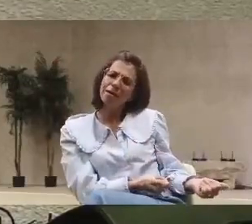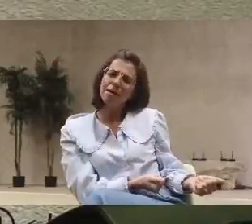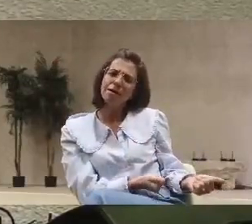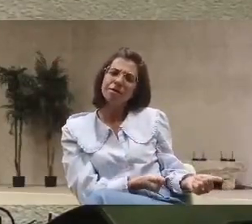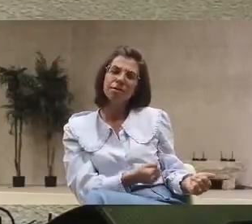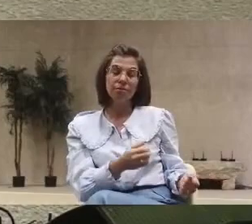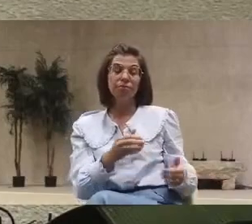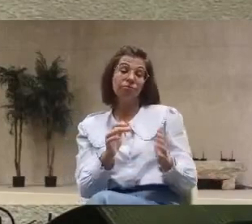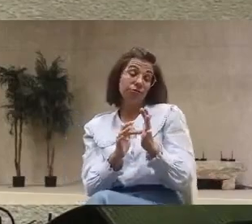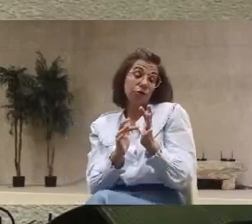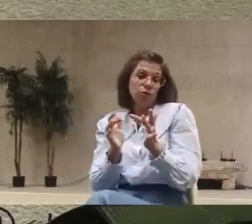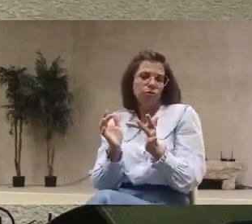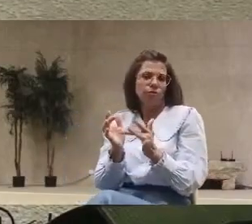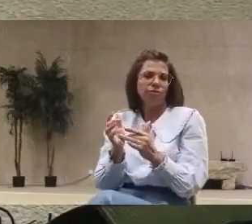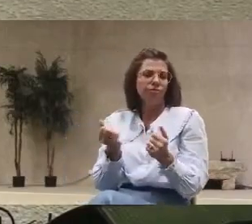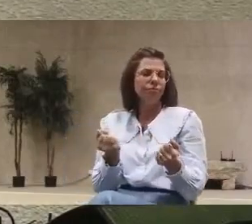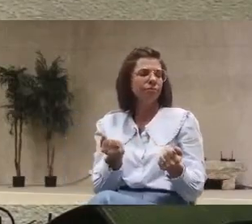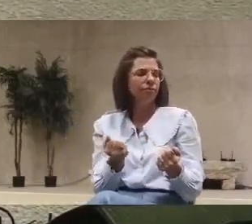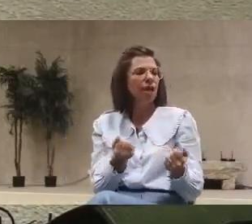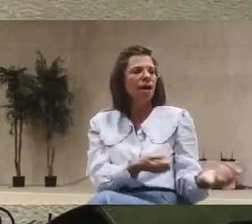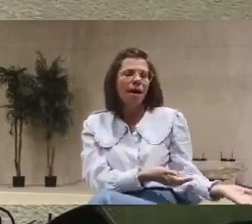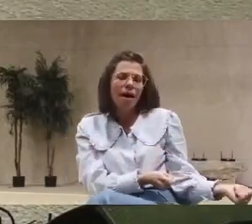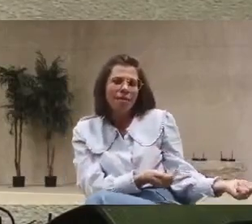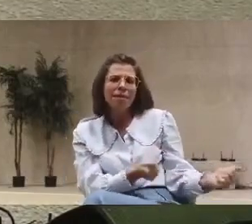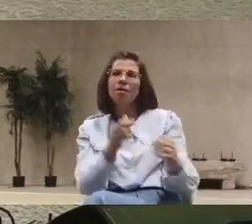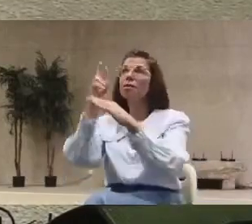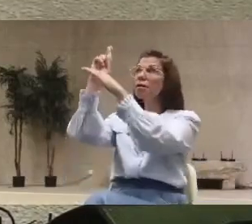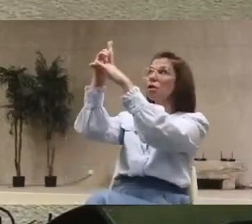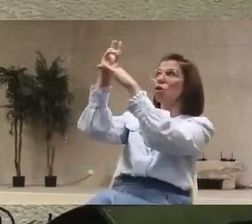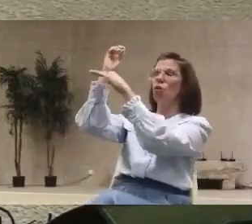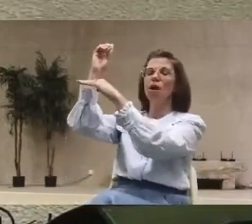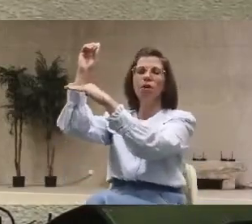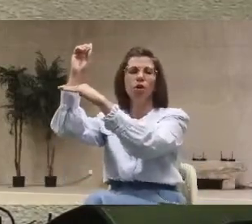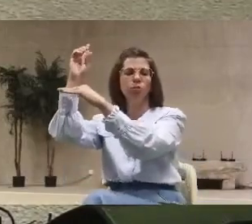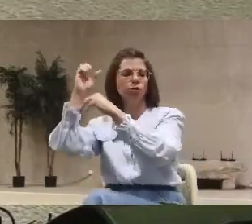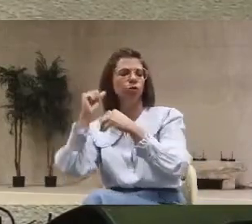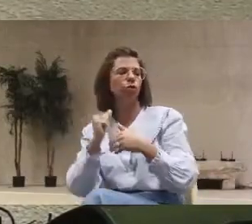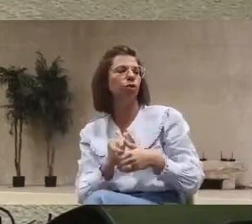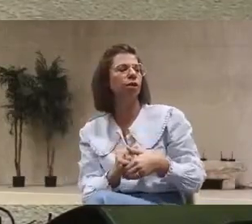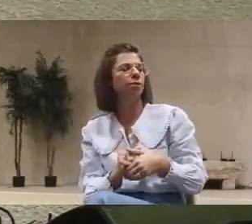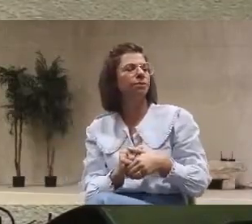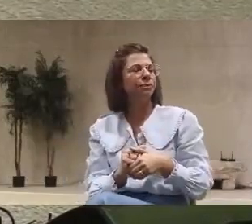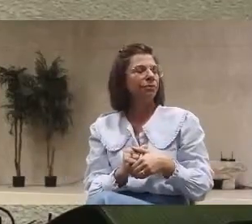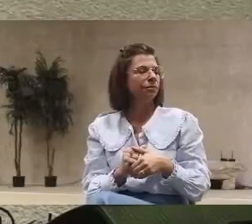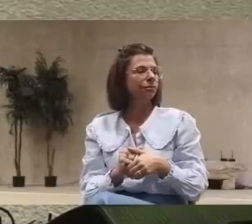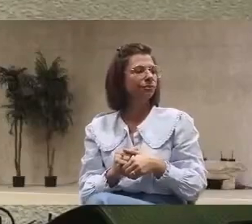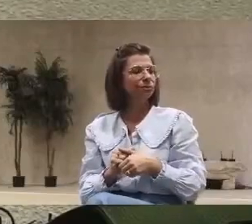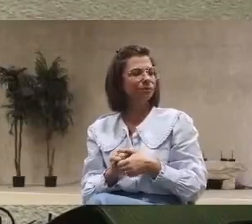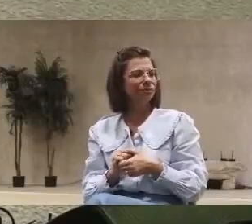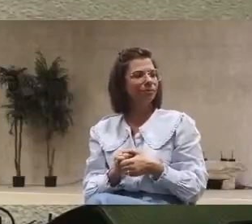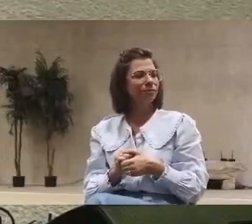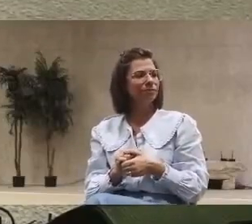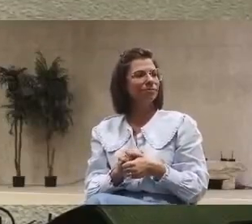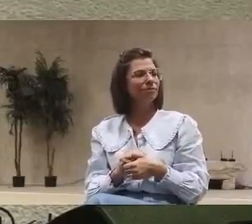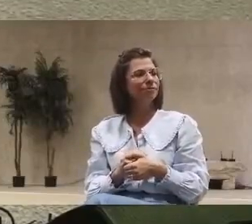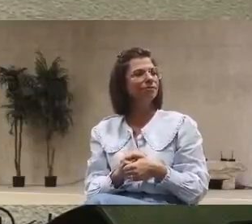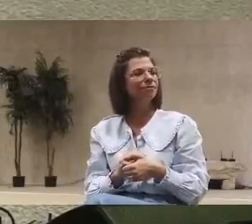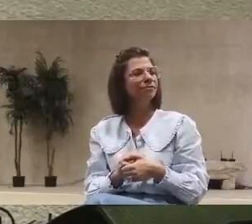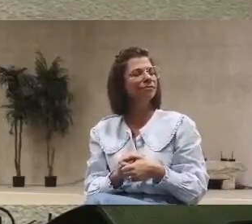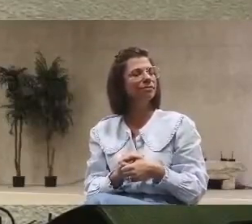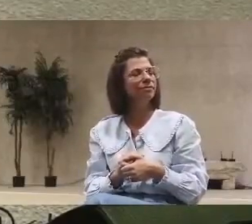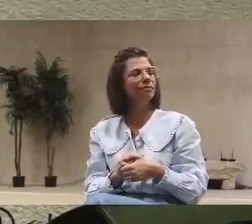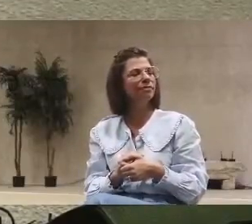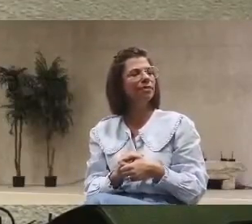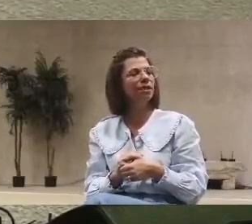l'apparition de ce royaume d'un moment à l'autre. Et si vous lisez l'évangile avec attention, vous verrez, à